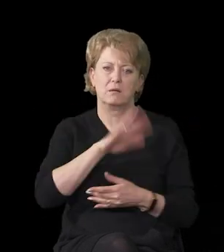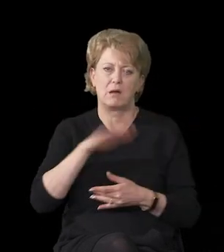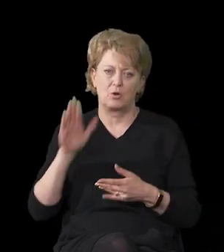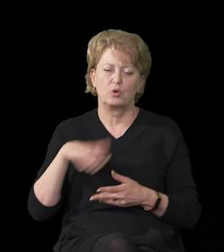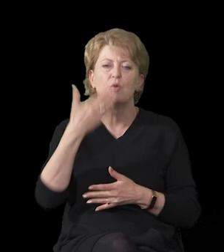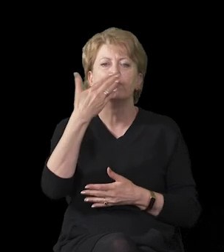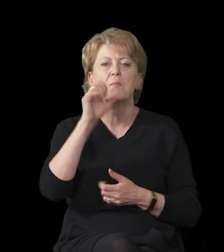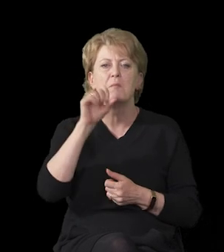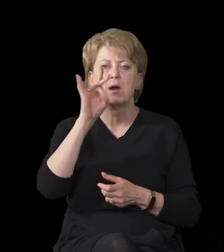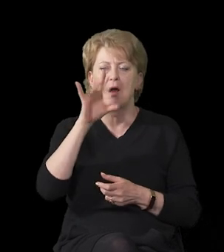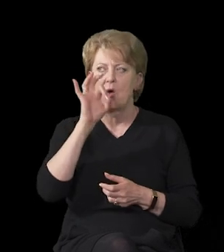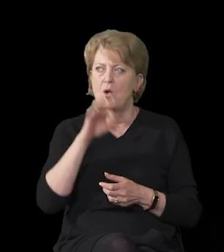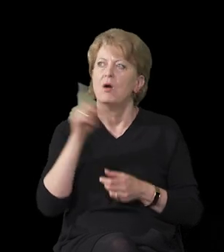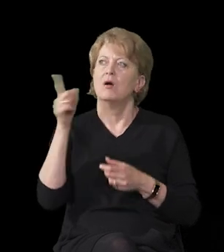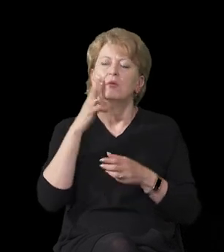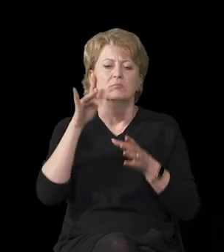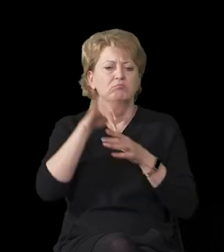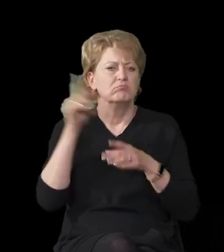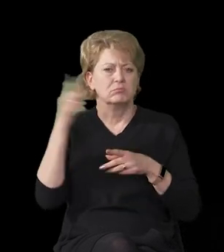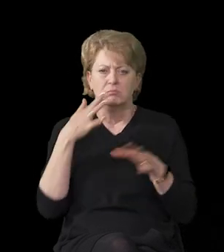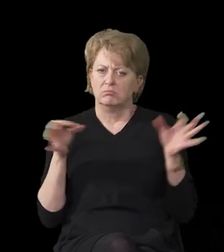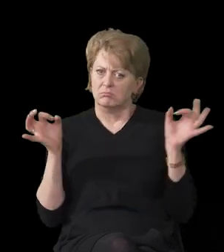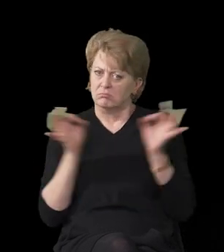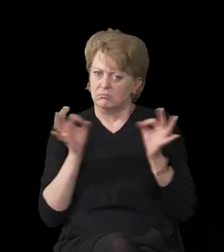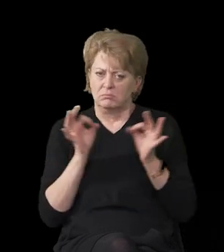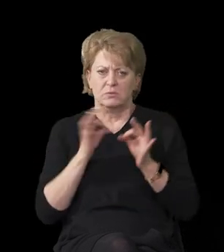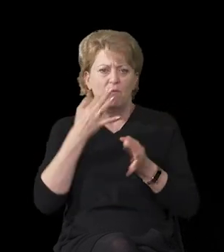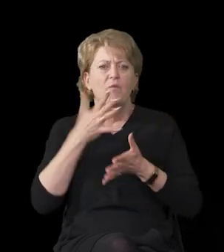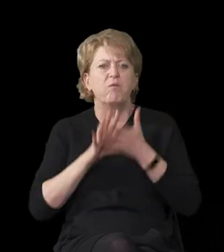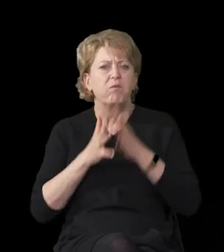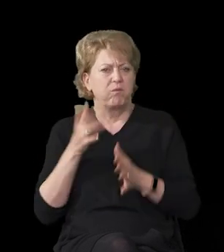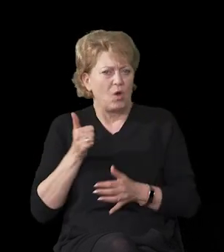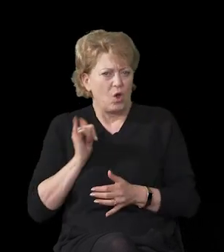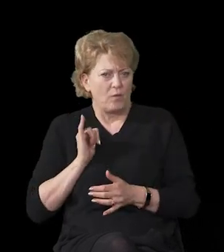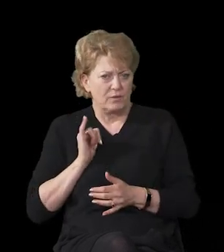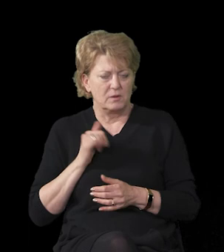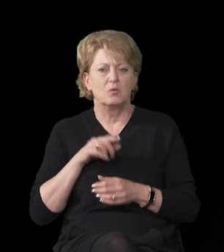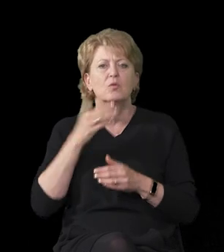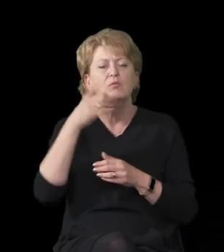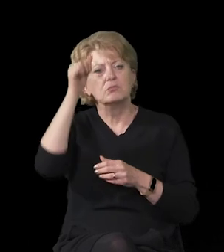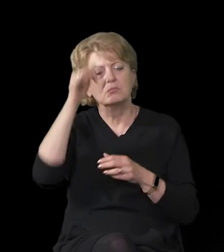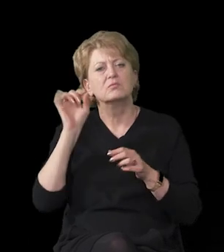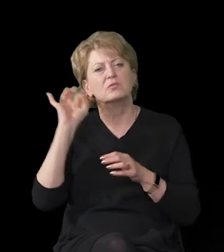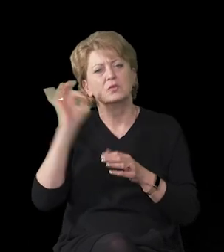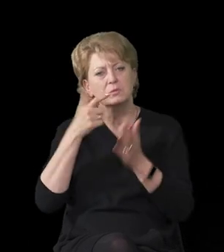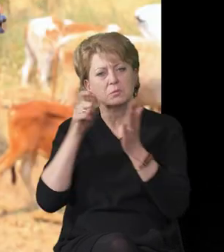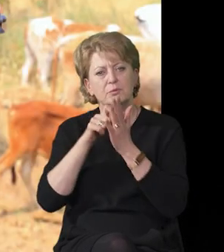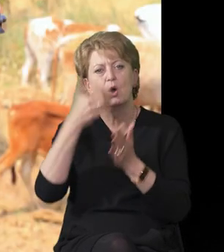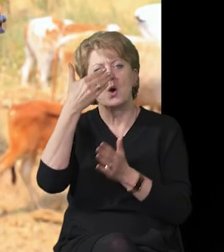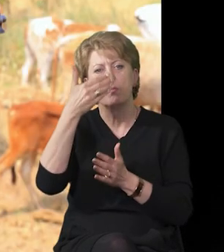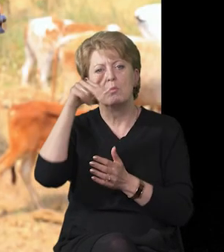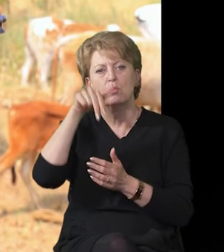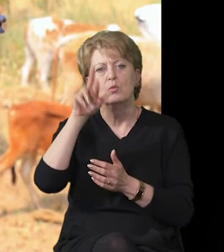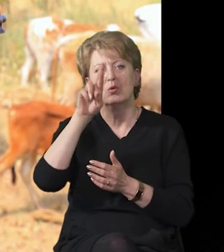najstraszliwszych wojowników w tym regionie Afryki, zwanych Mursi. Mursi to są pasterze,